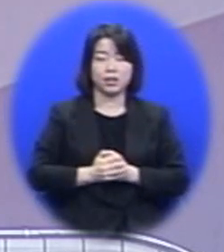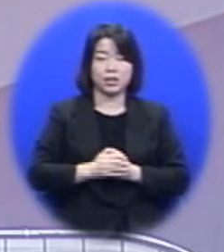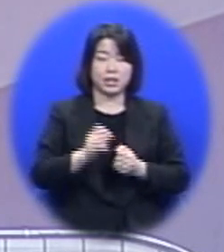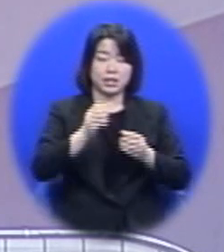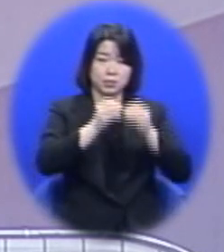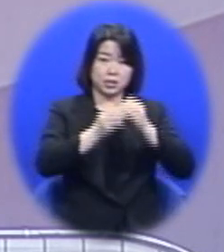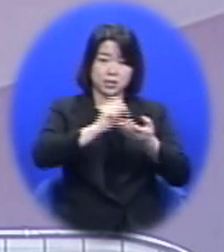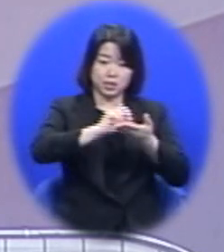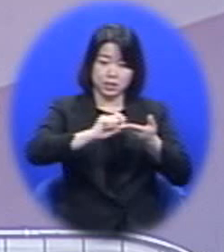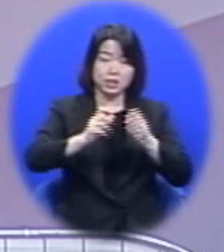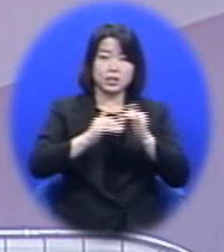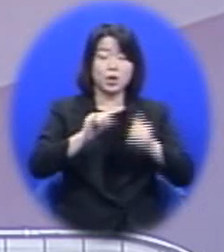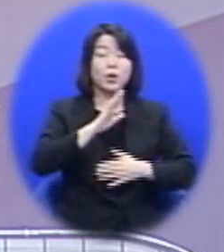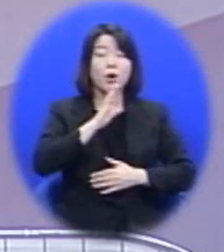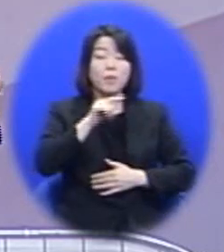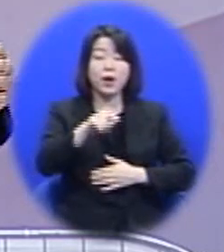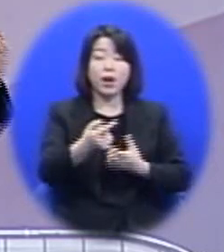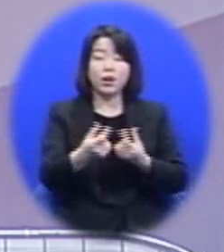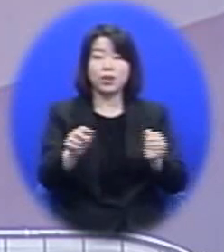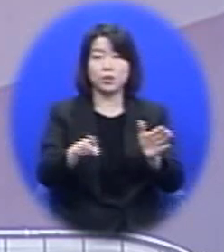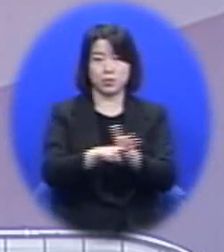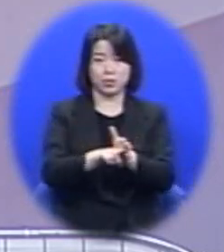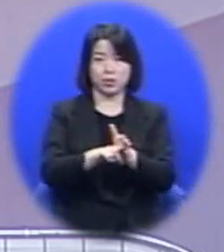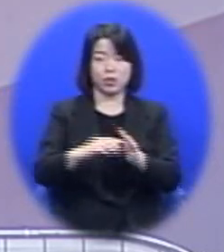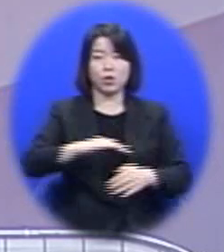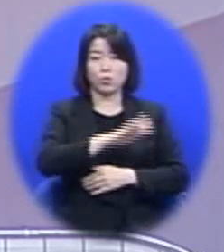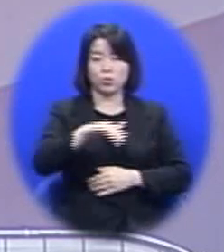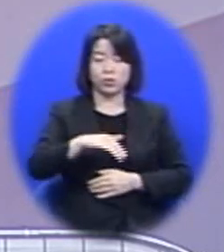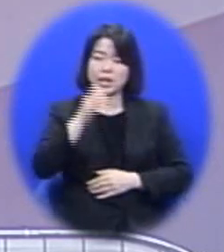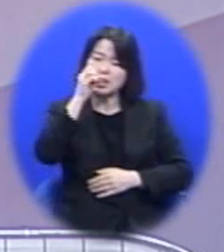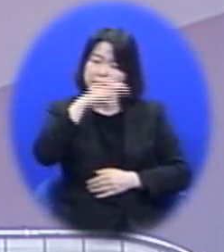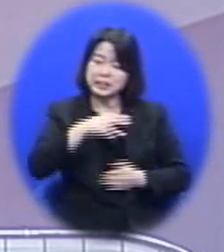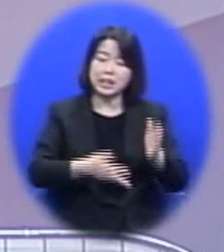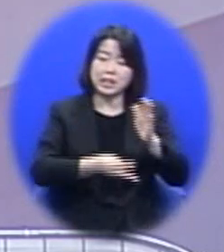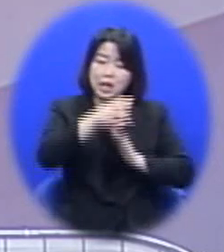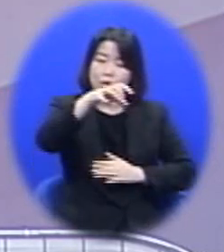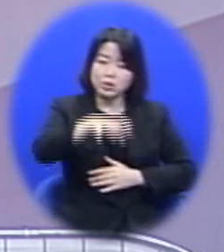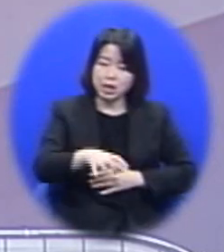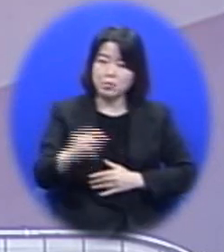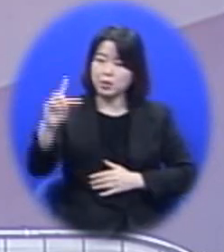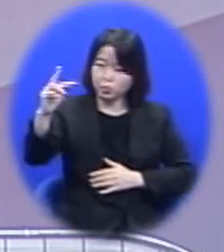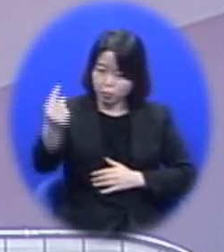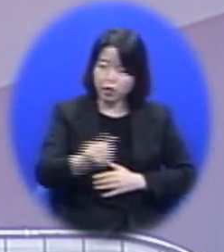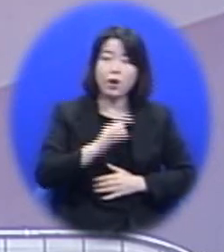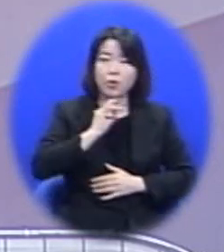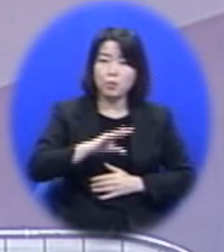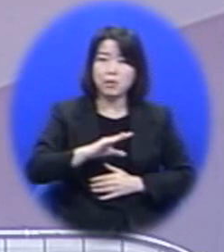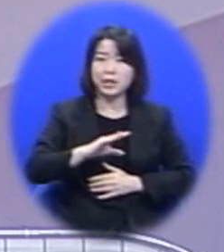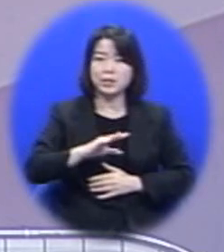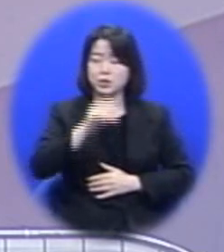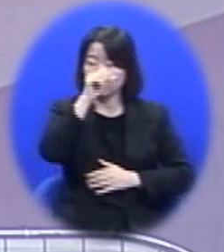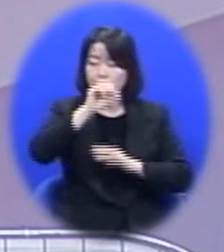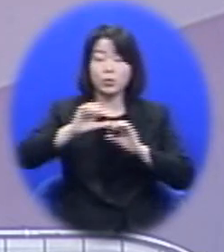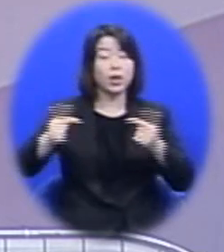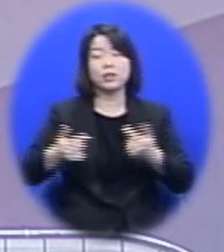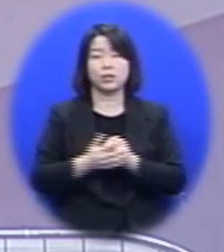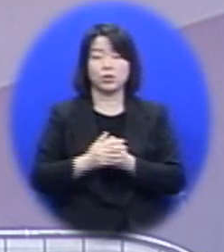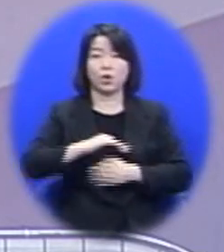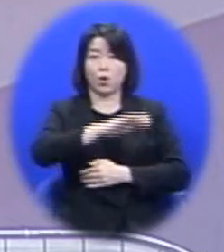그렇게 믿었어요. 우리가 그저 예루살렘에 돌아온 것만 능사가 아니잖아. 우리